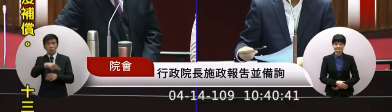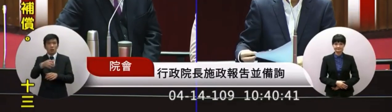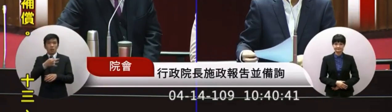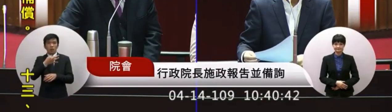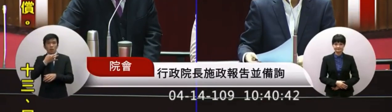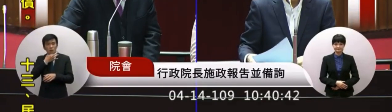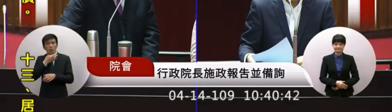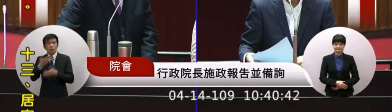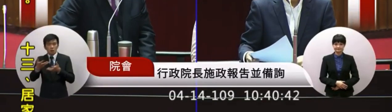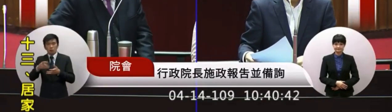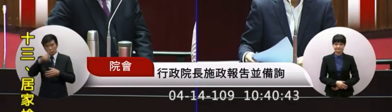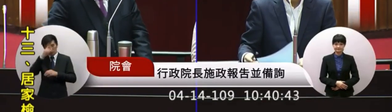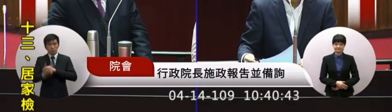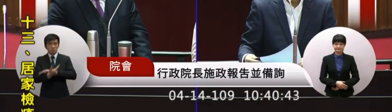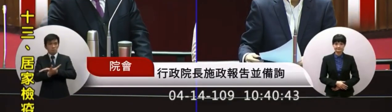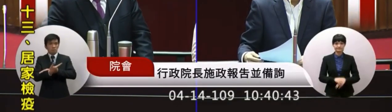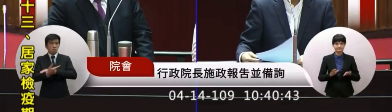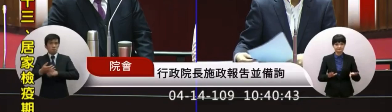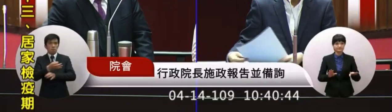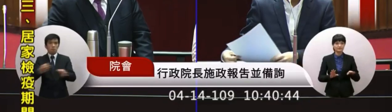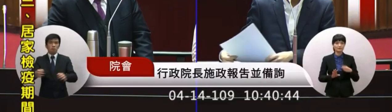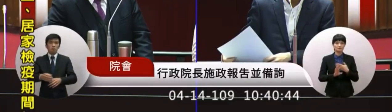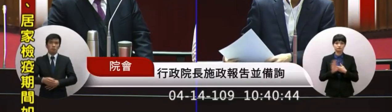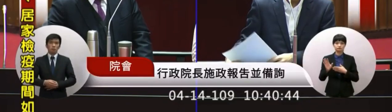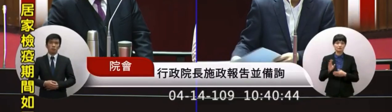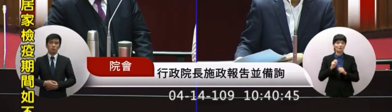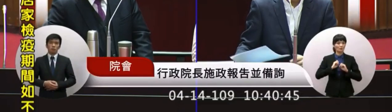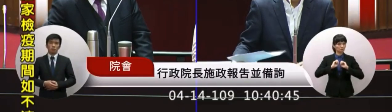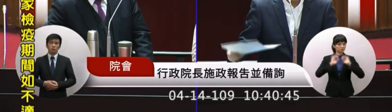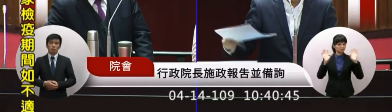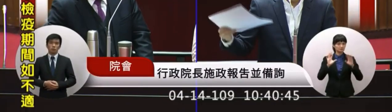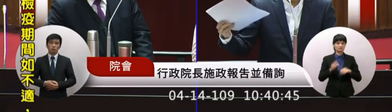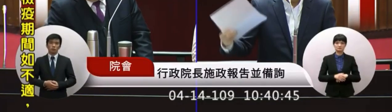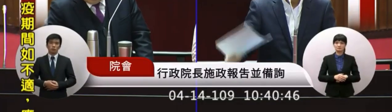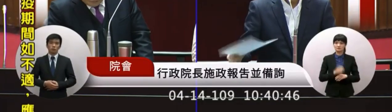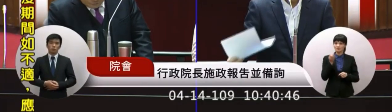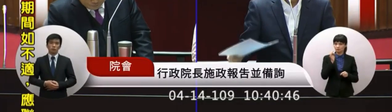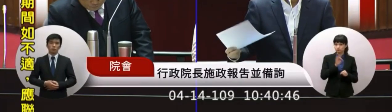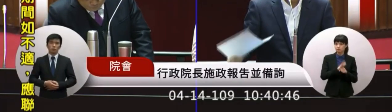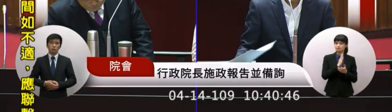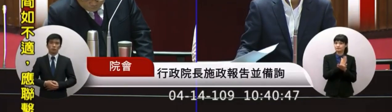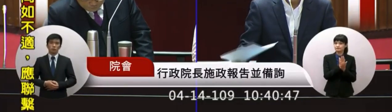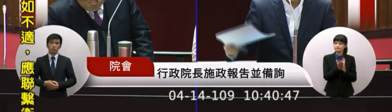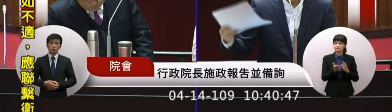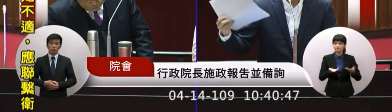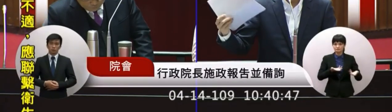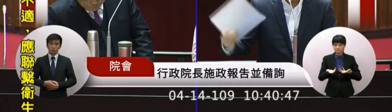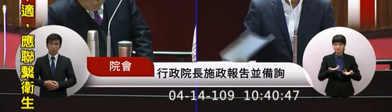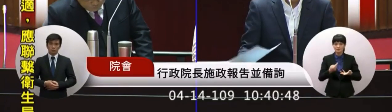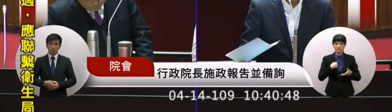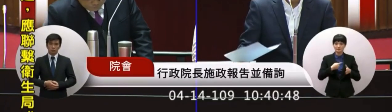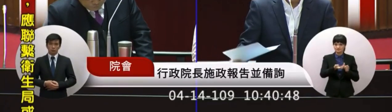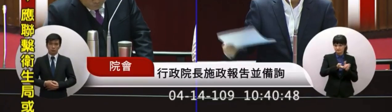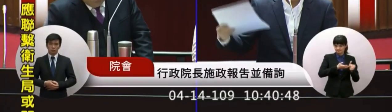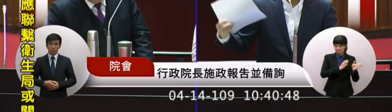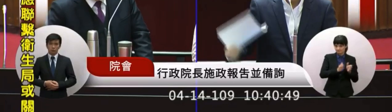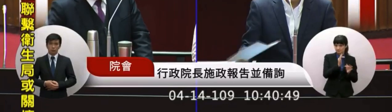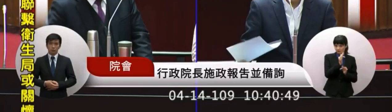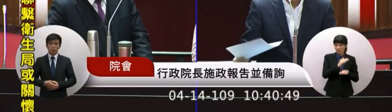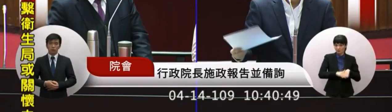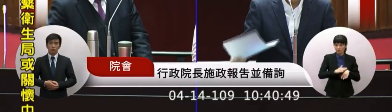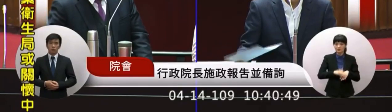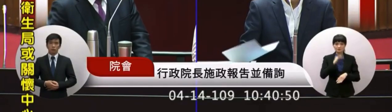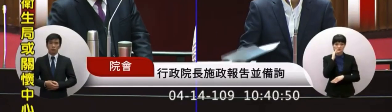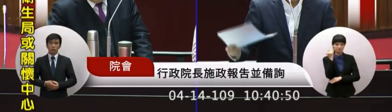越快越好。 所以我们现在给外界的承诺，就是相关的补助，我们行政作业先行，只要预算一通过，